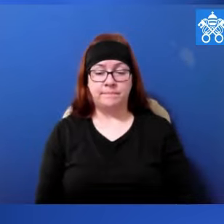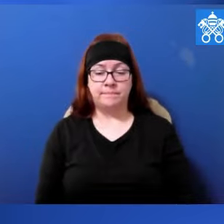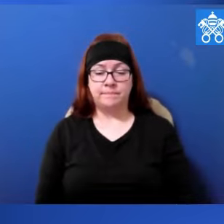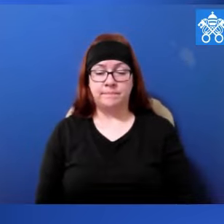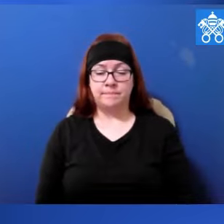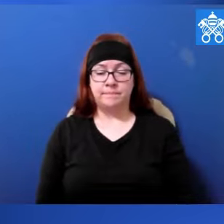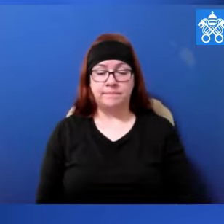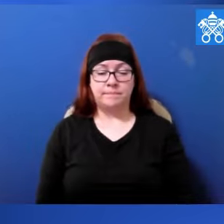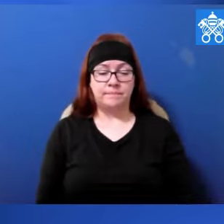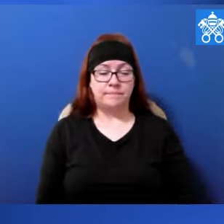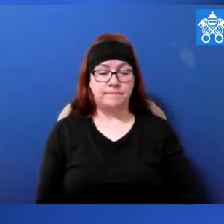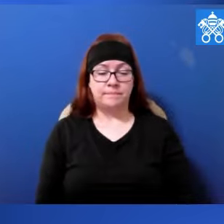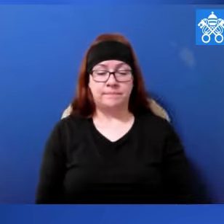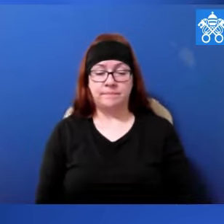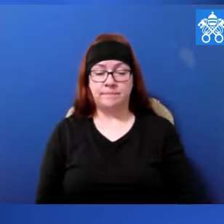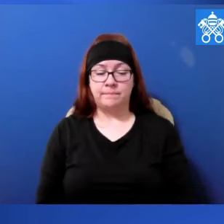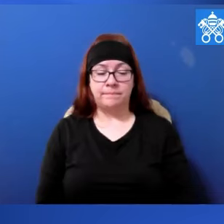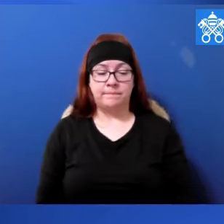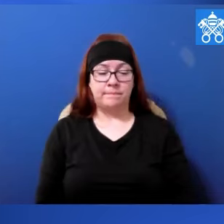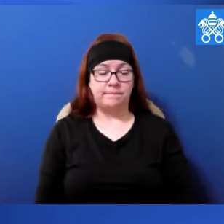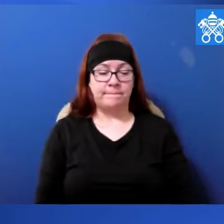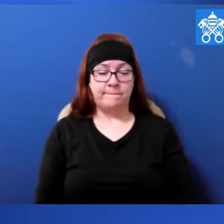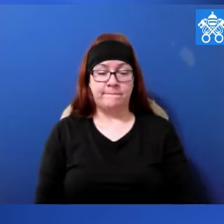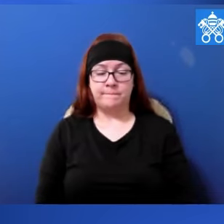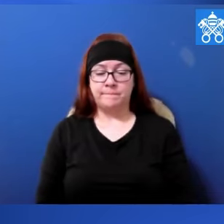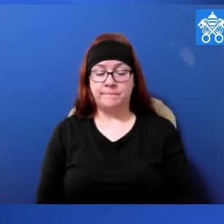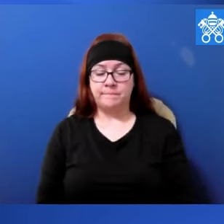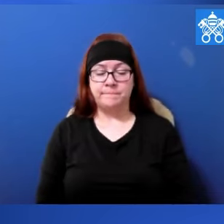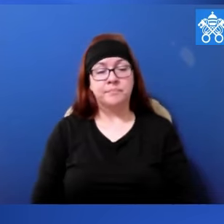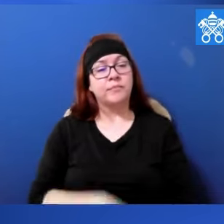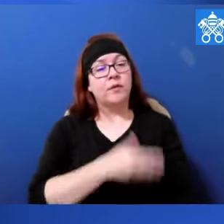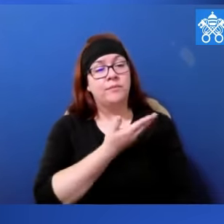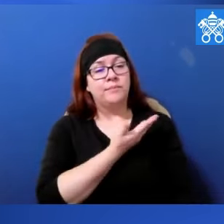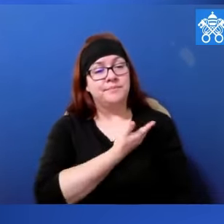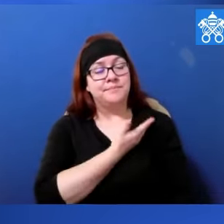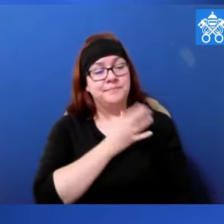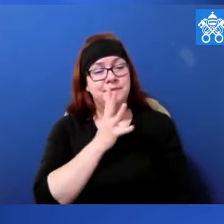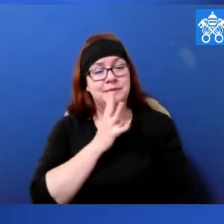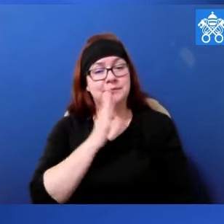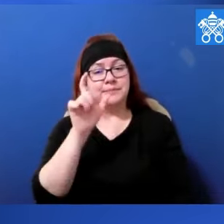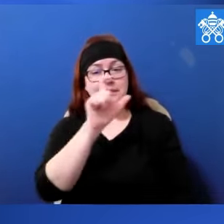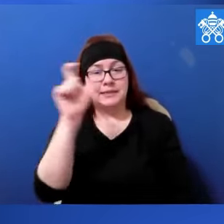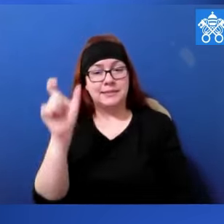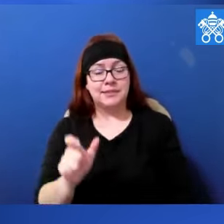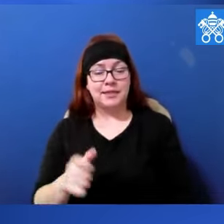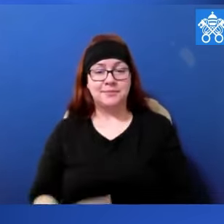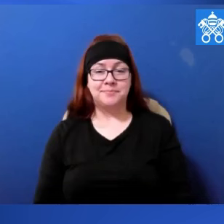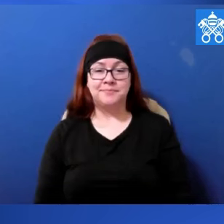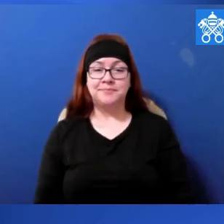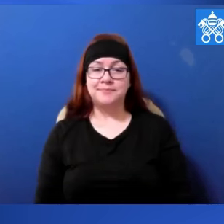الإيطالية لأبناء الشرق الناطقين اللغة العربية. Saluto i fedeli di lingua